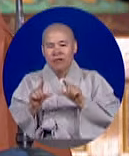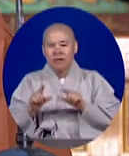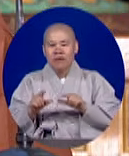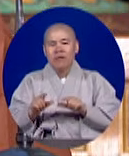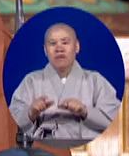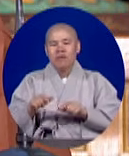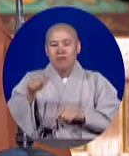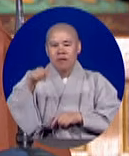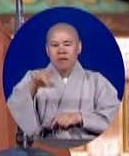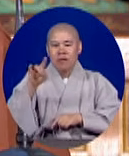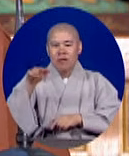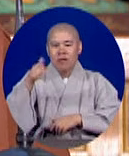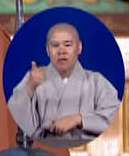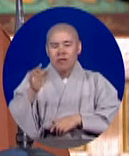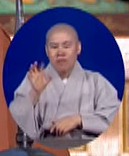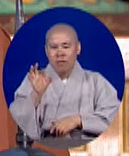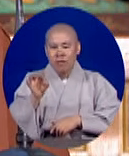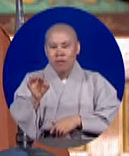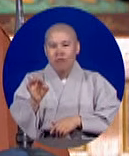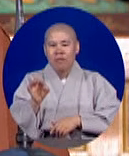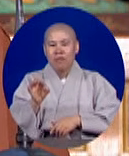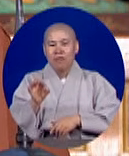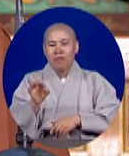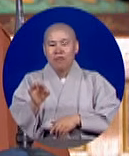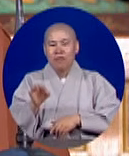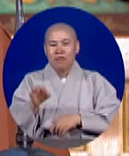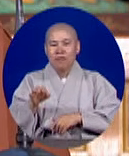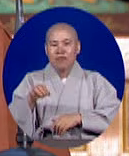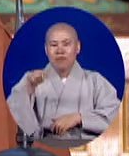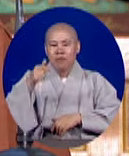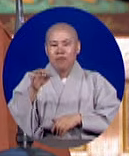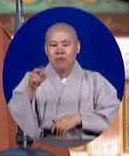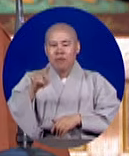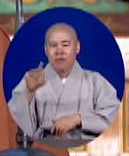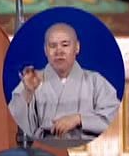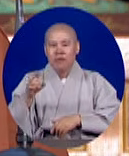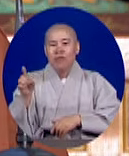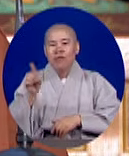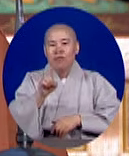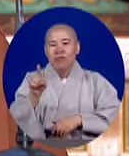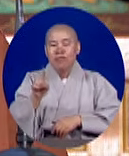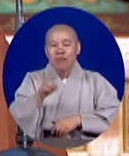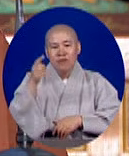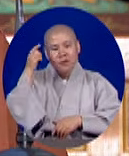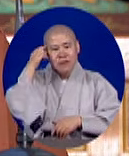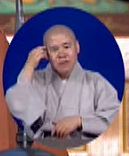오온 개공이라고 그랬잖아요. 그리고 공상은 뭐냐? 뭐죠?